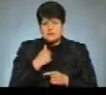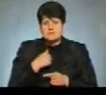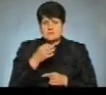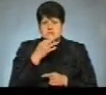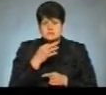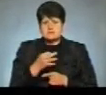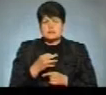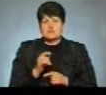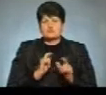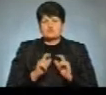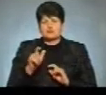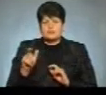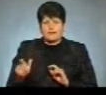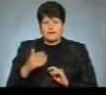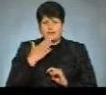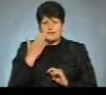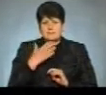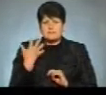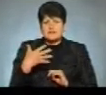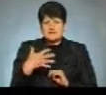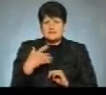що я кажу студентам на лекції.